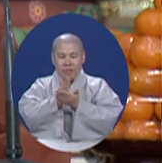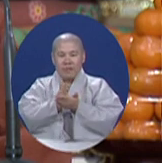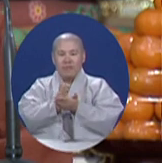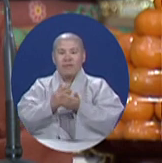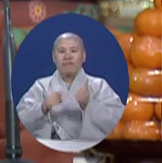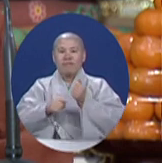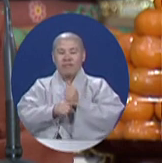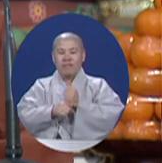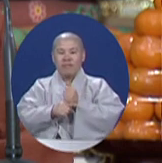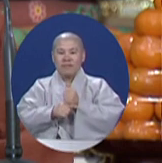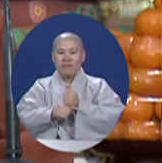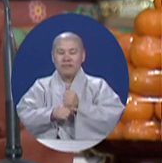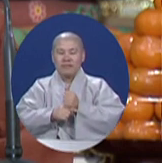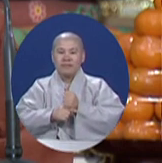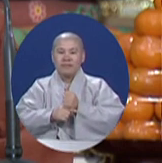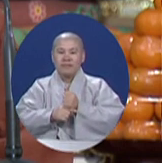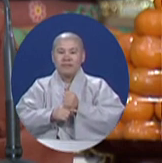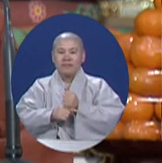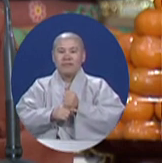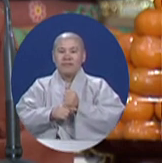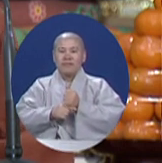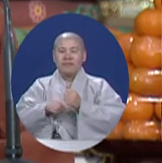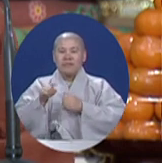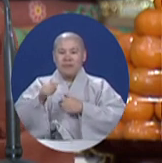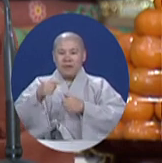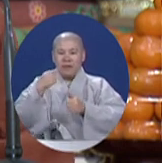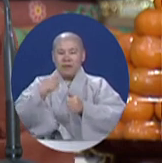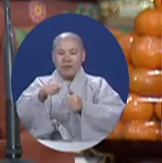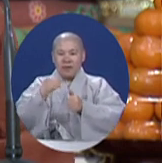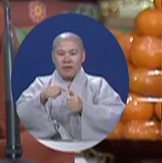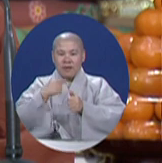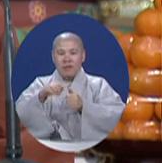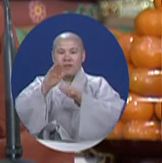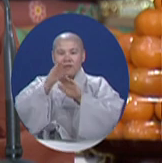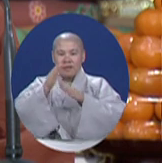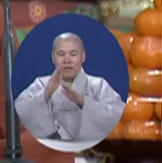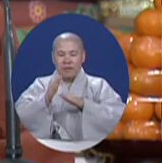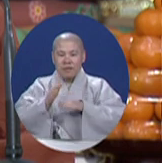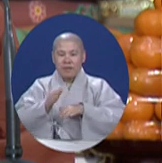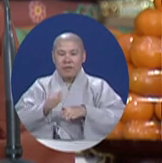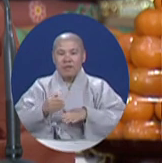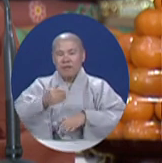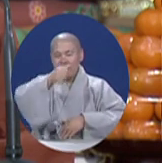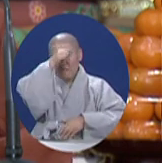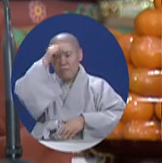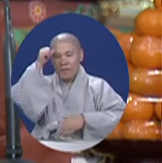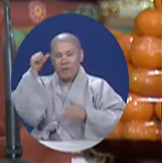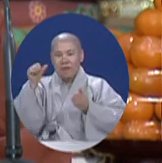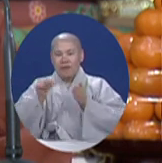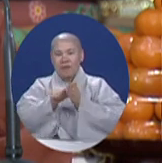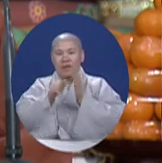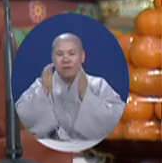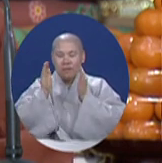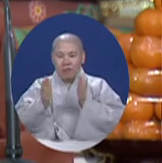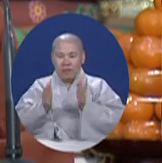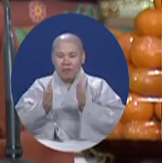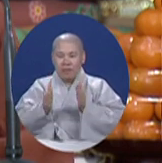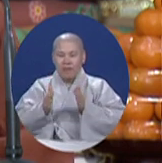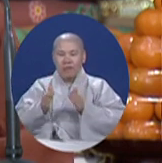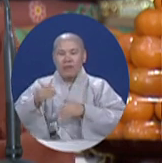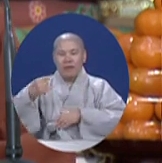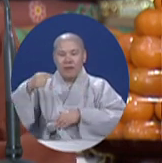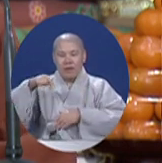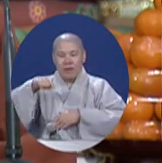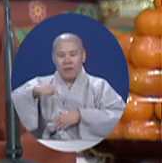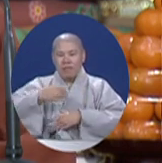이렇게 말씀하시더라고요. 그래서 그 가르침이 아주 평생 아주